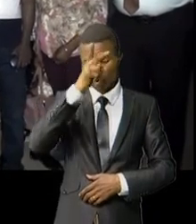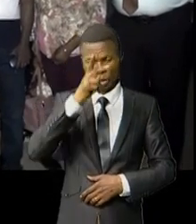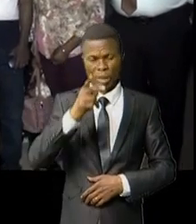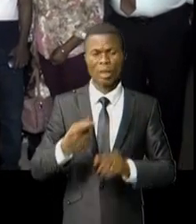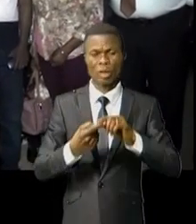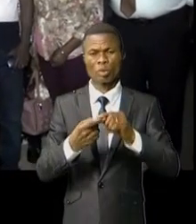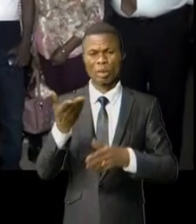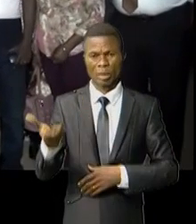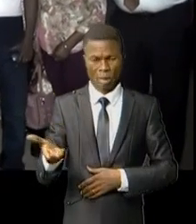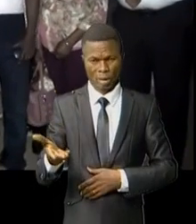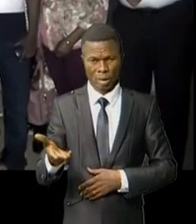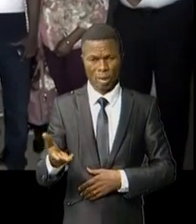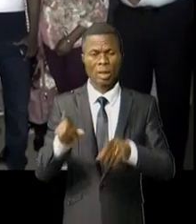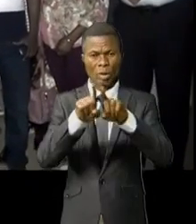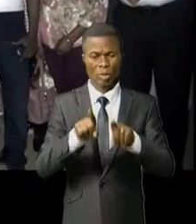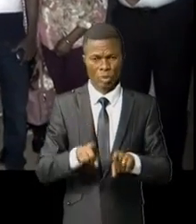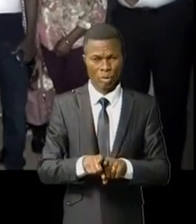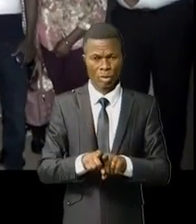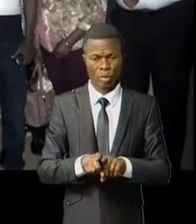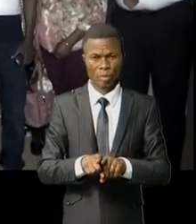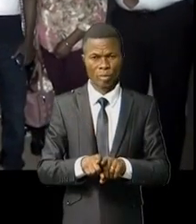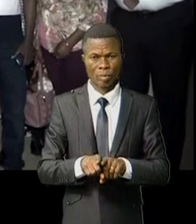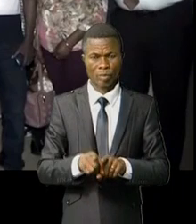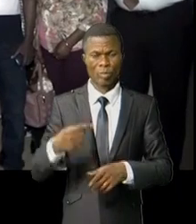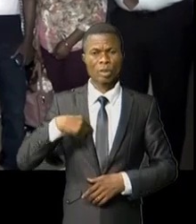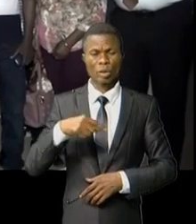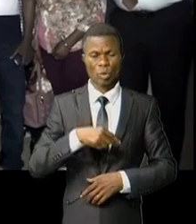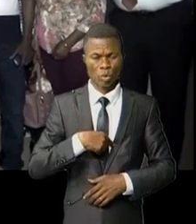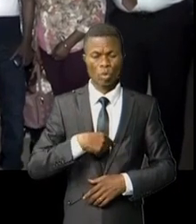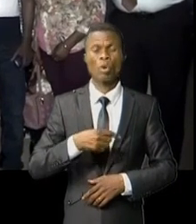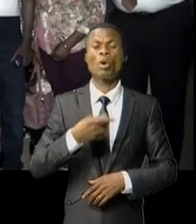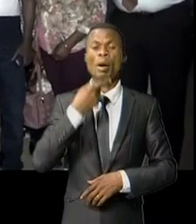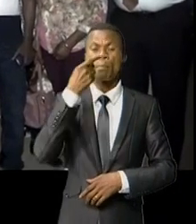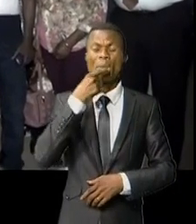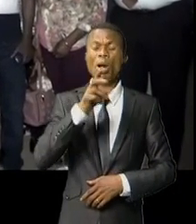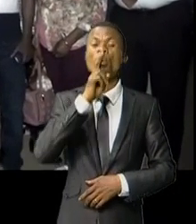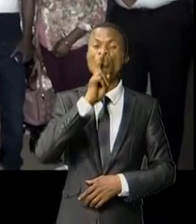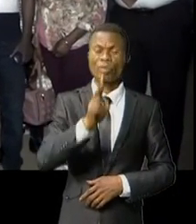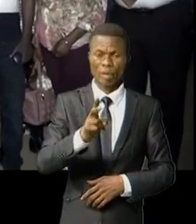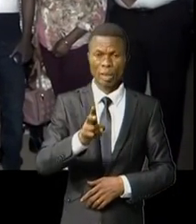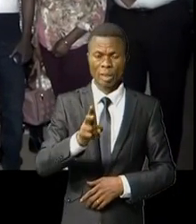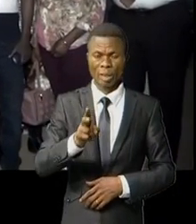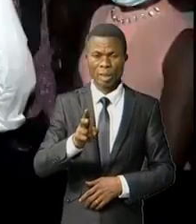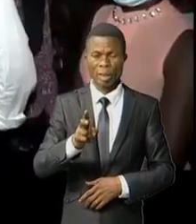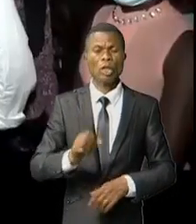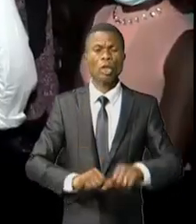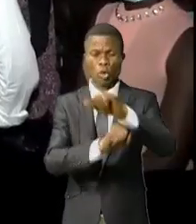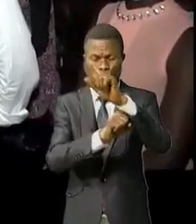particulier. Ainsi, nous témoignons et assurons de notre